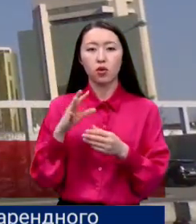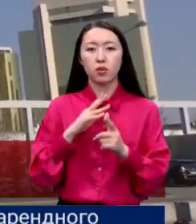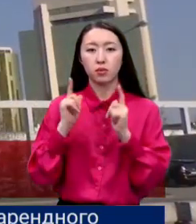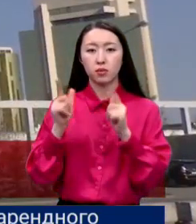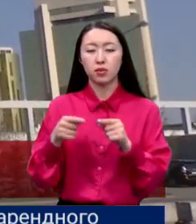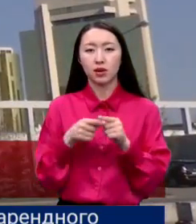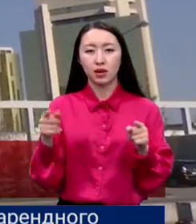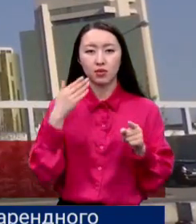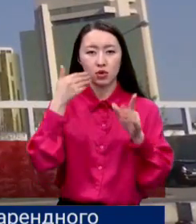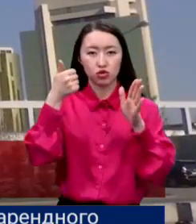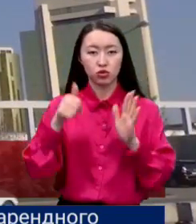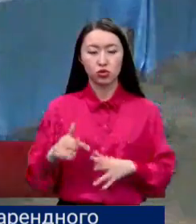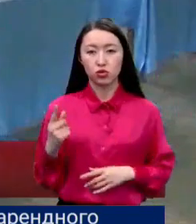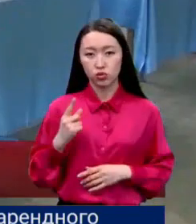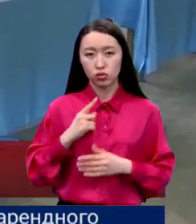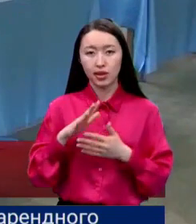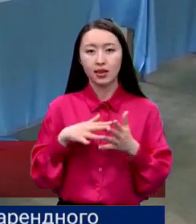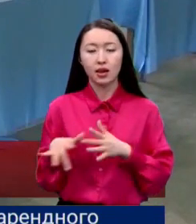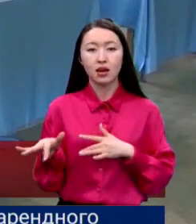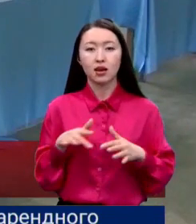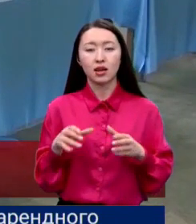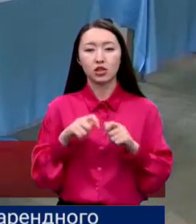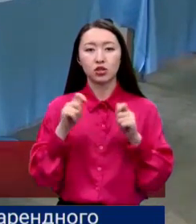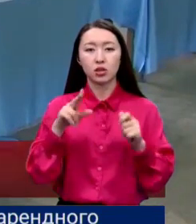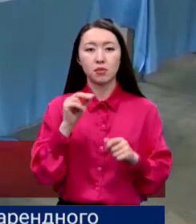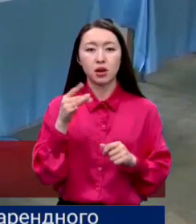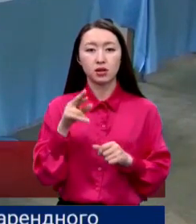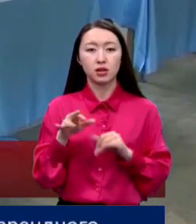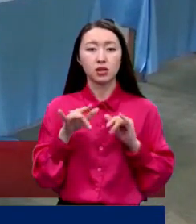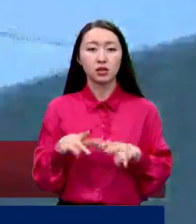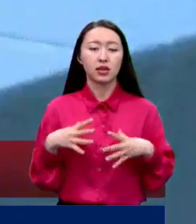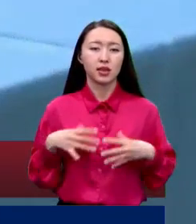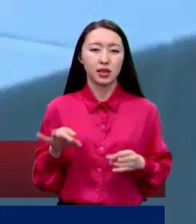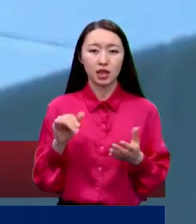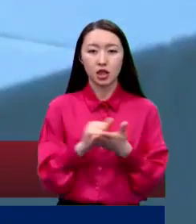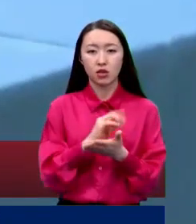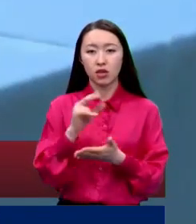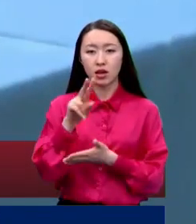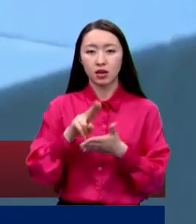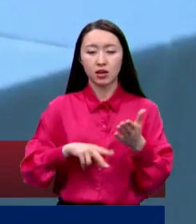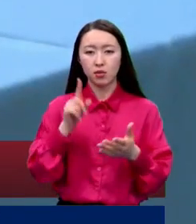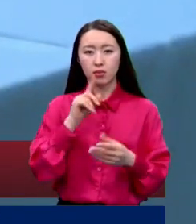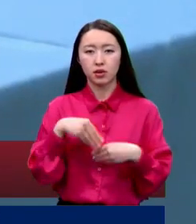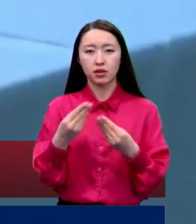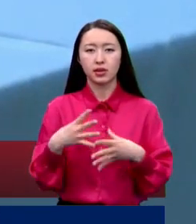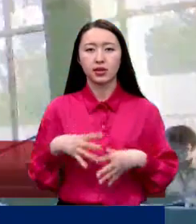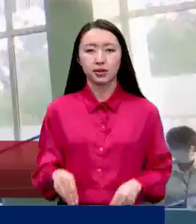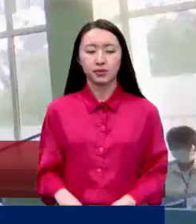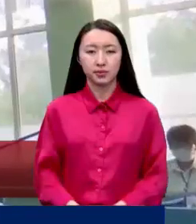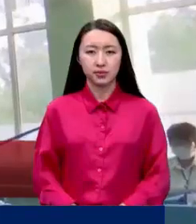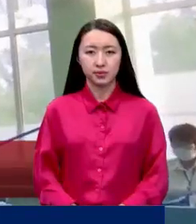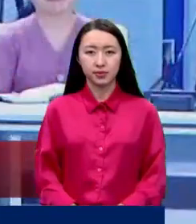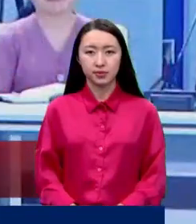полгода, дальнейшие работы по созданию партии не провели. И документы на регистрацию больше не предоставляли.